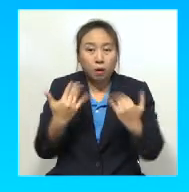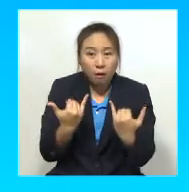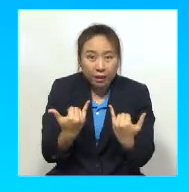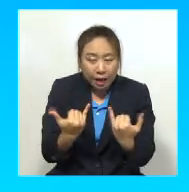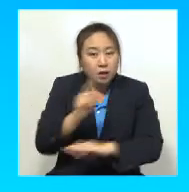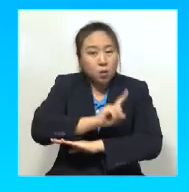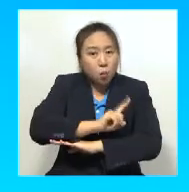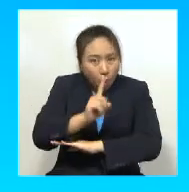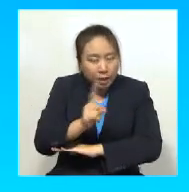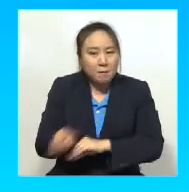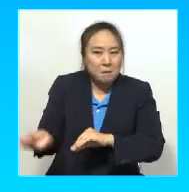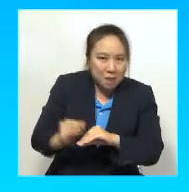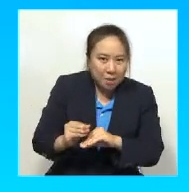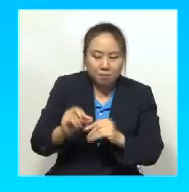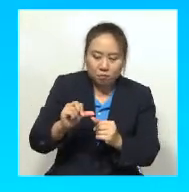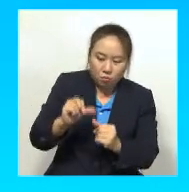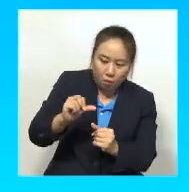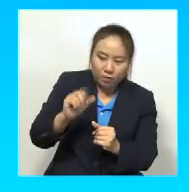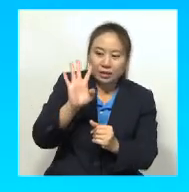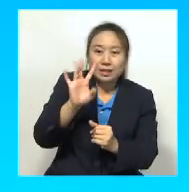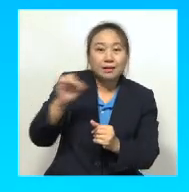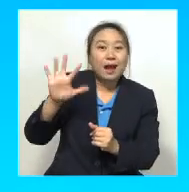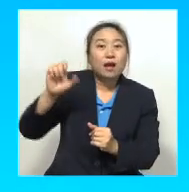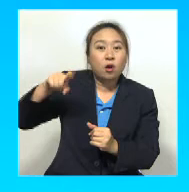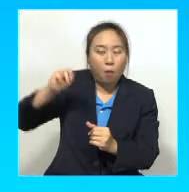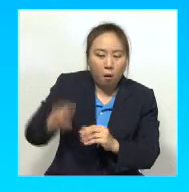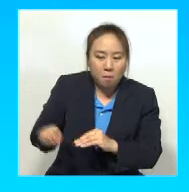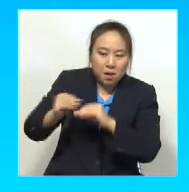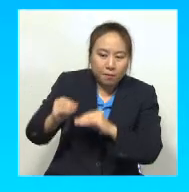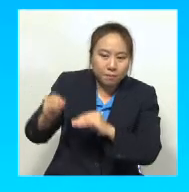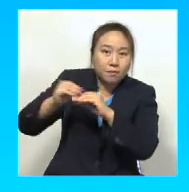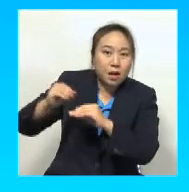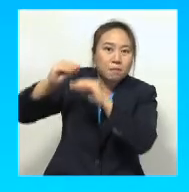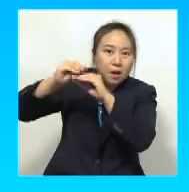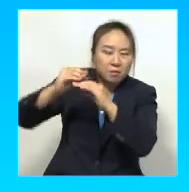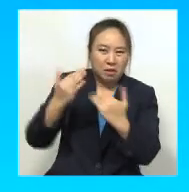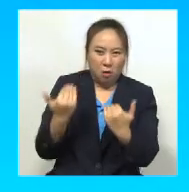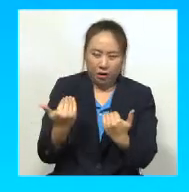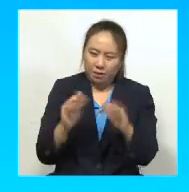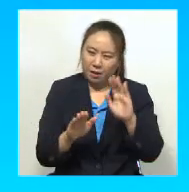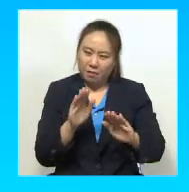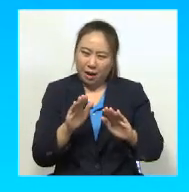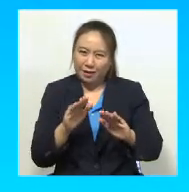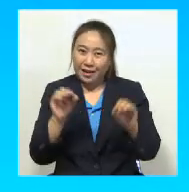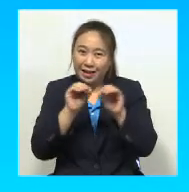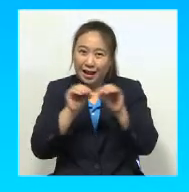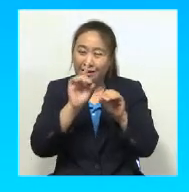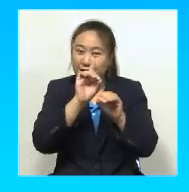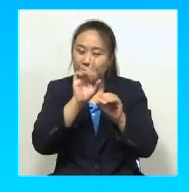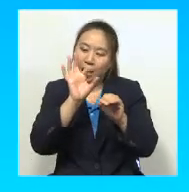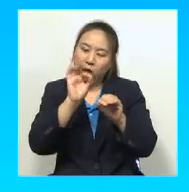วันละประมาณ 4-5 เซนเพราะฉะนั้นก็ด้วยความไม่ประมาทนะครับตอนนี้มันอาจจะแตะเกือบแตะ100แล้วประมาณ